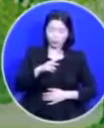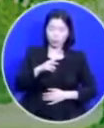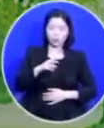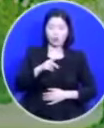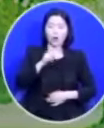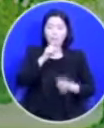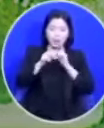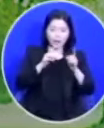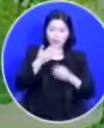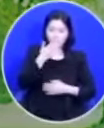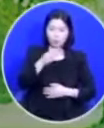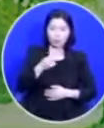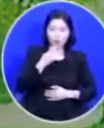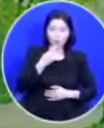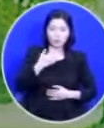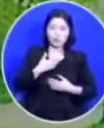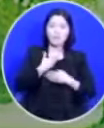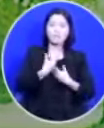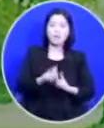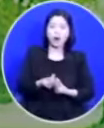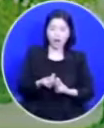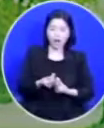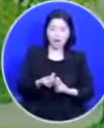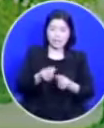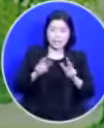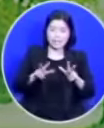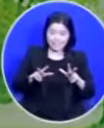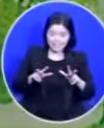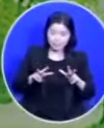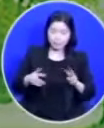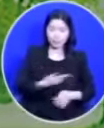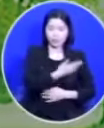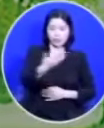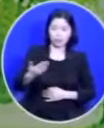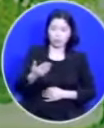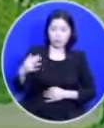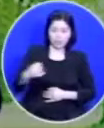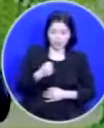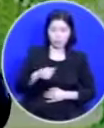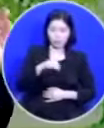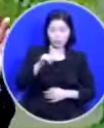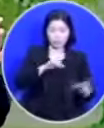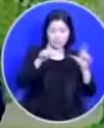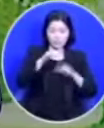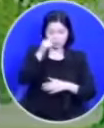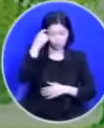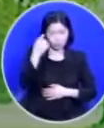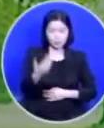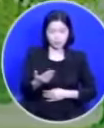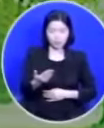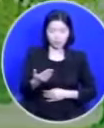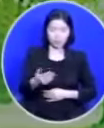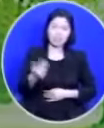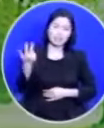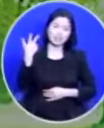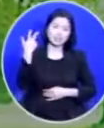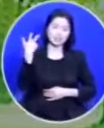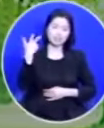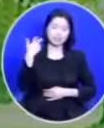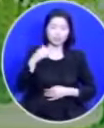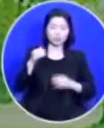평안 그것을 지금 현재 여러분의 누리고 사십니까 제가 지난 주간에 기독